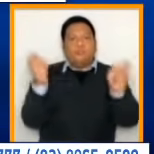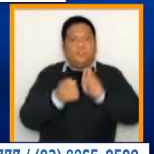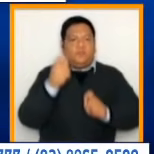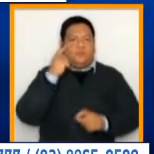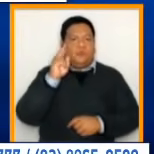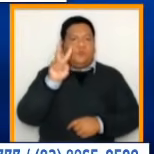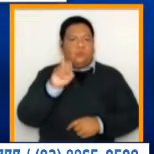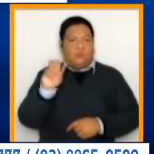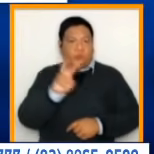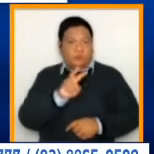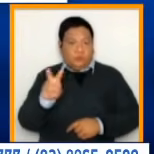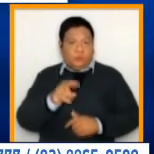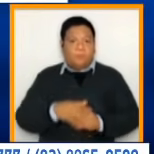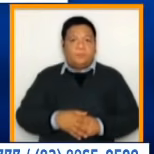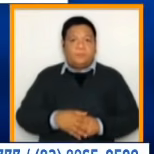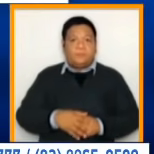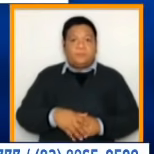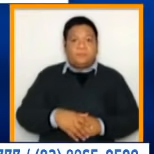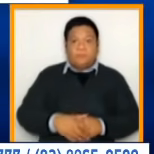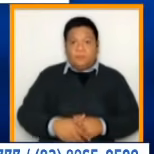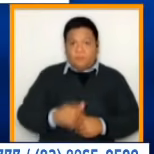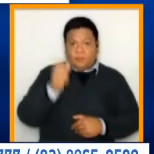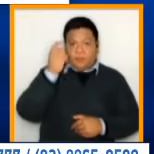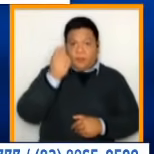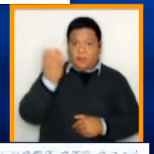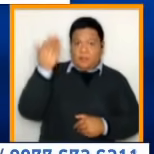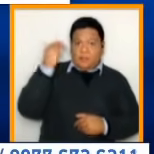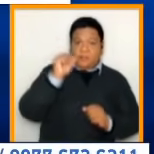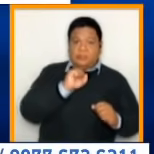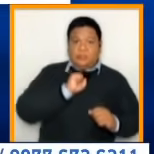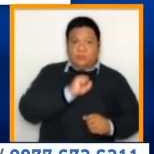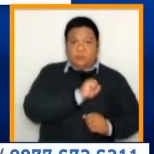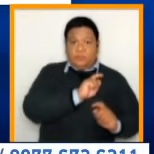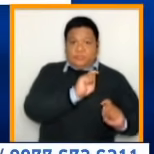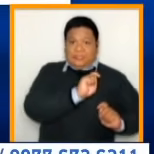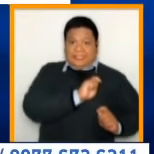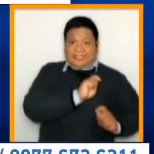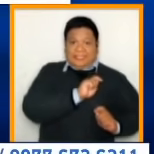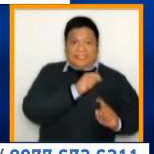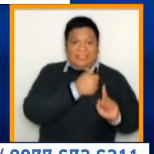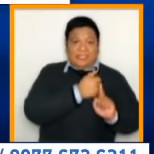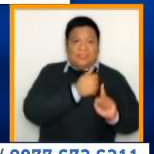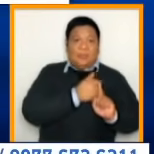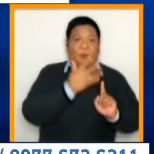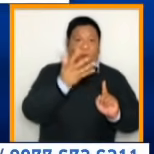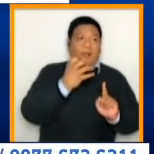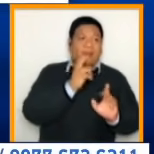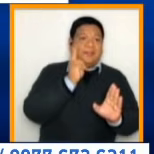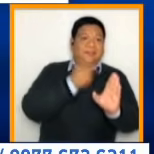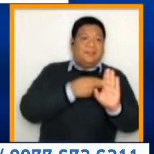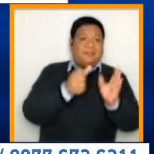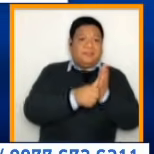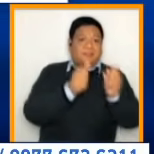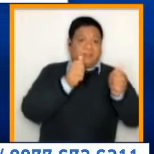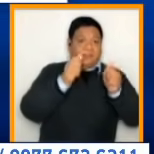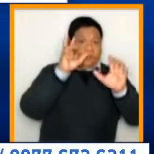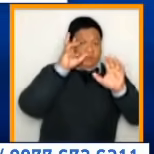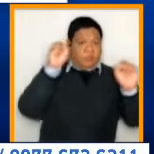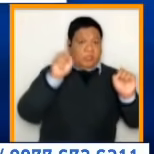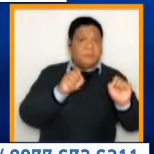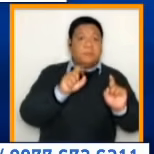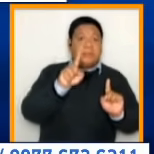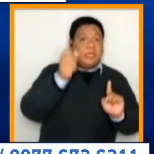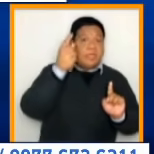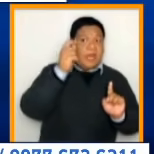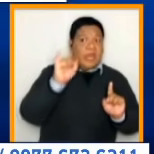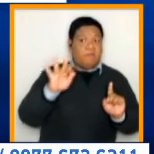dating Senator Antonio Trillanes IV nagdeklara ng tatakbong pangulo pero nakahandang umatras para kay Robredo. Pero